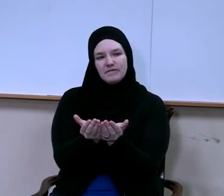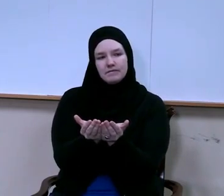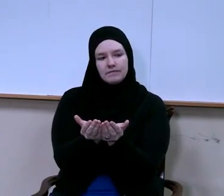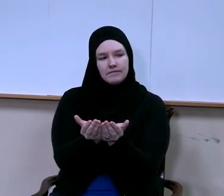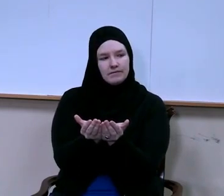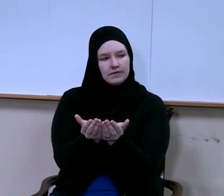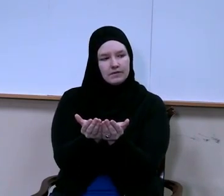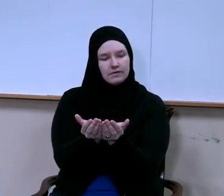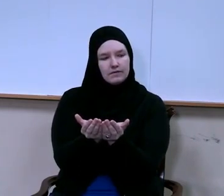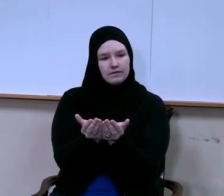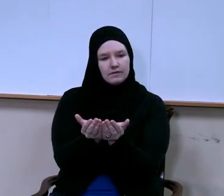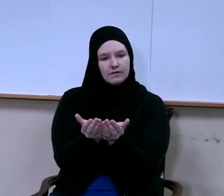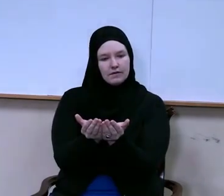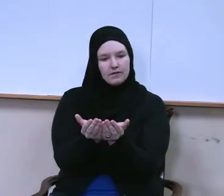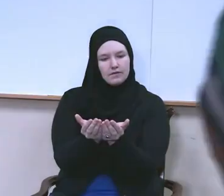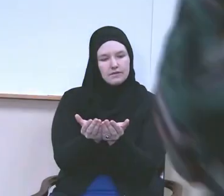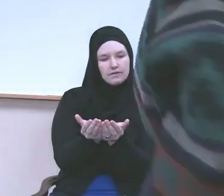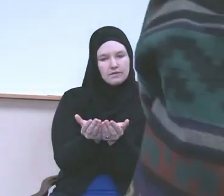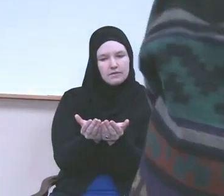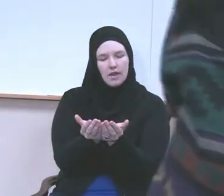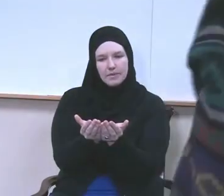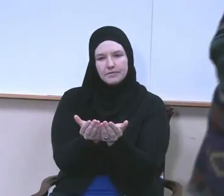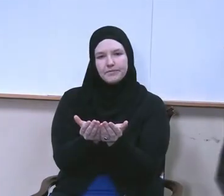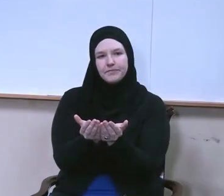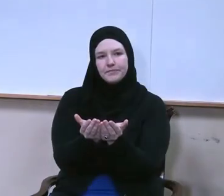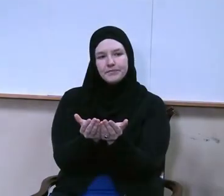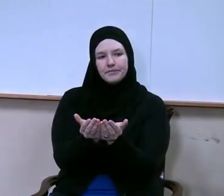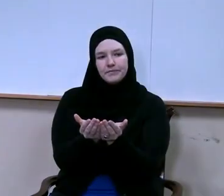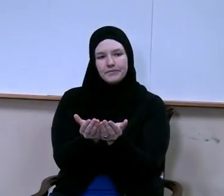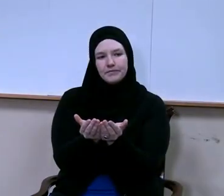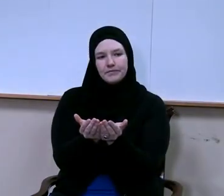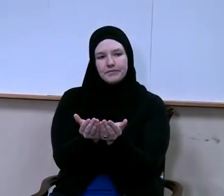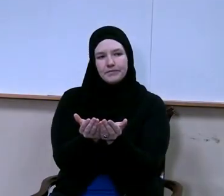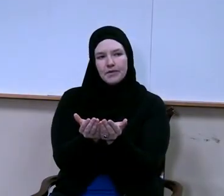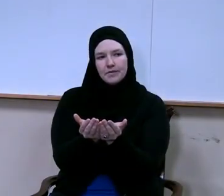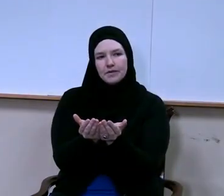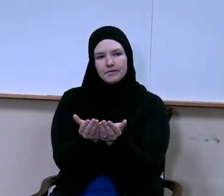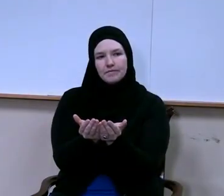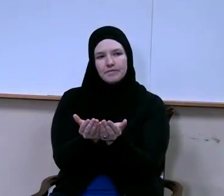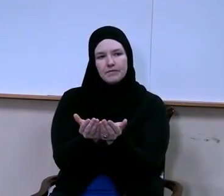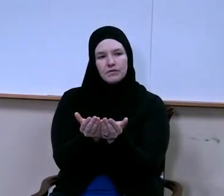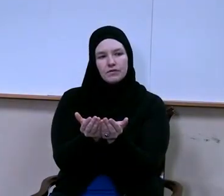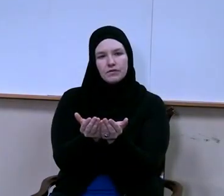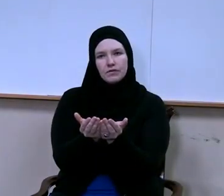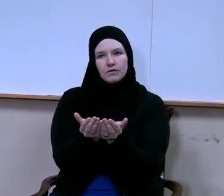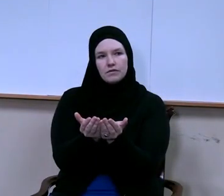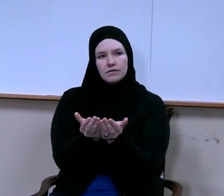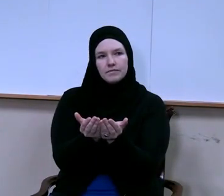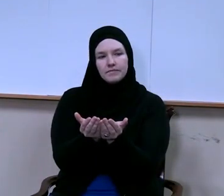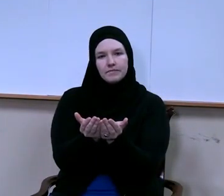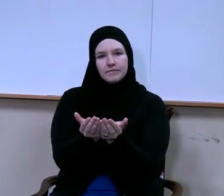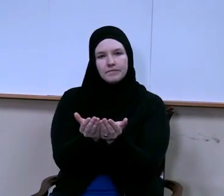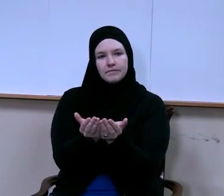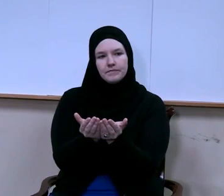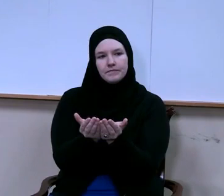عنا شر ما قضيت. اللهم قنا واصرف عنا شر ما قضيت. اللهم خذ بأيدينا إليك أخذ الكرام